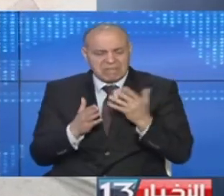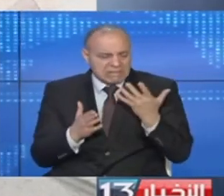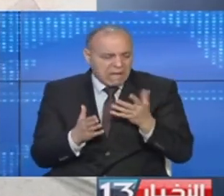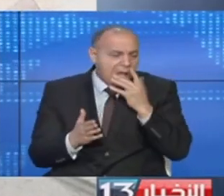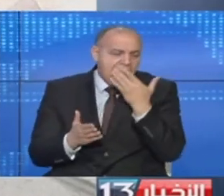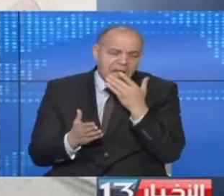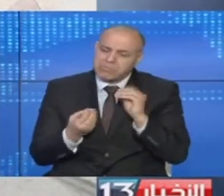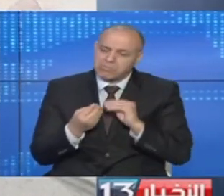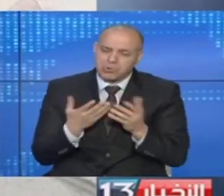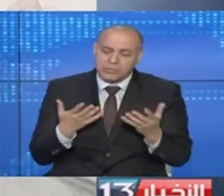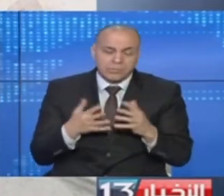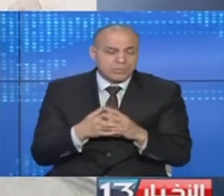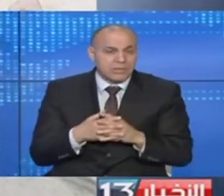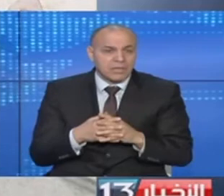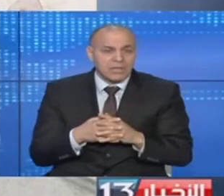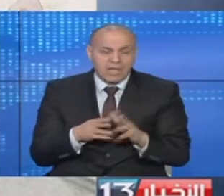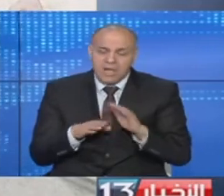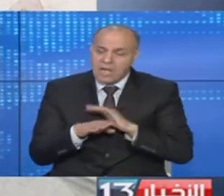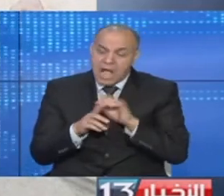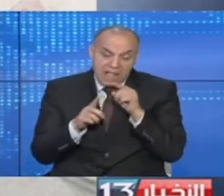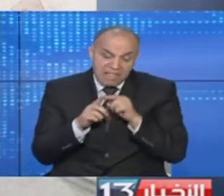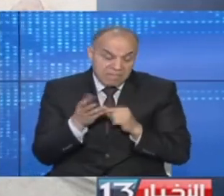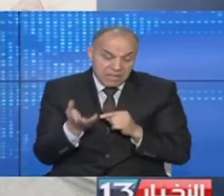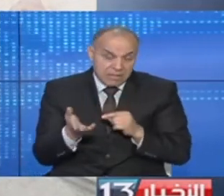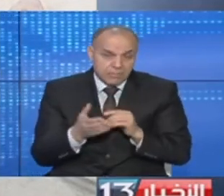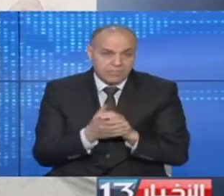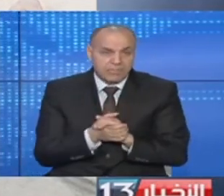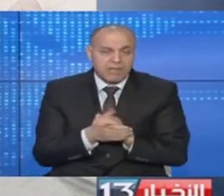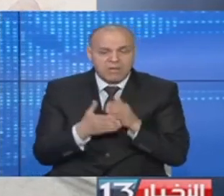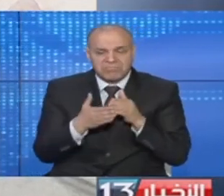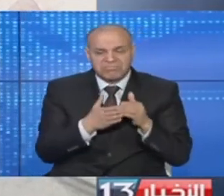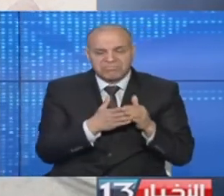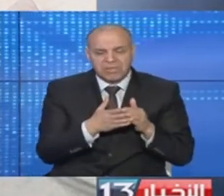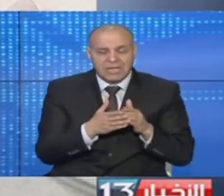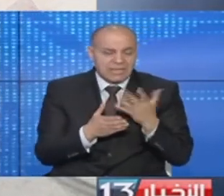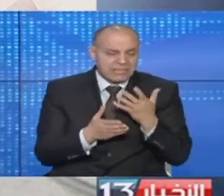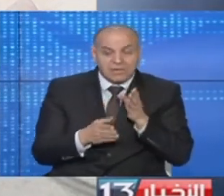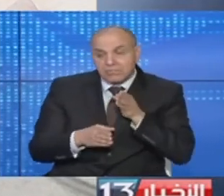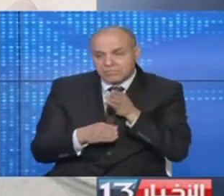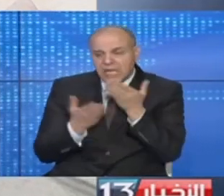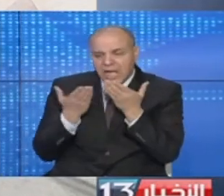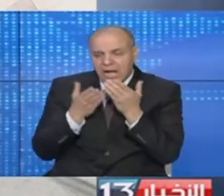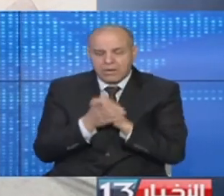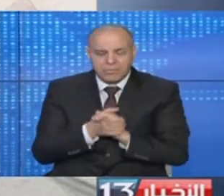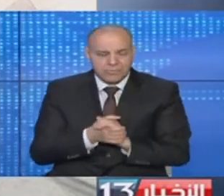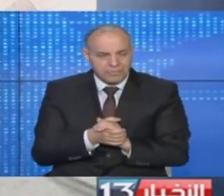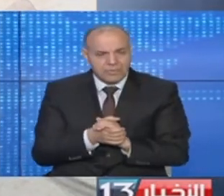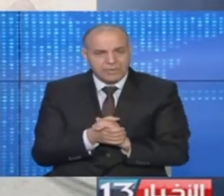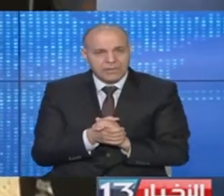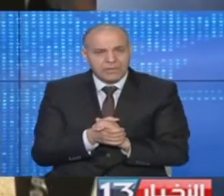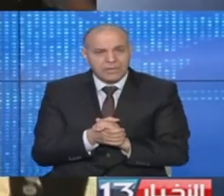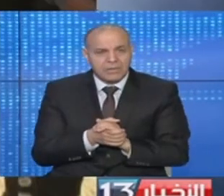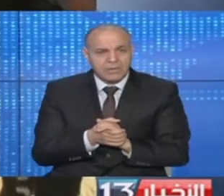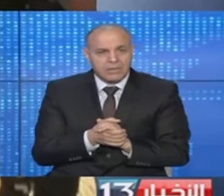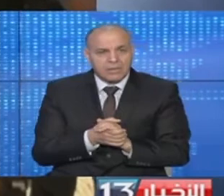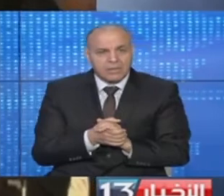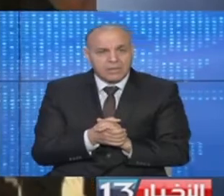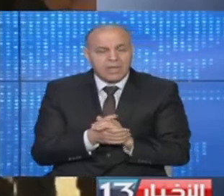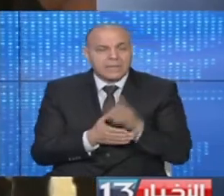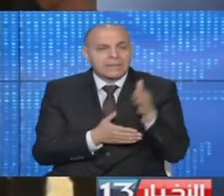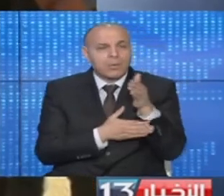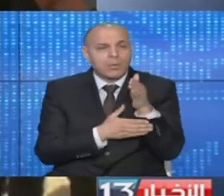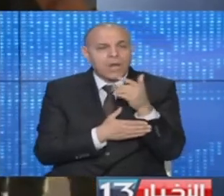صغيري يقرأ. هذه من الحاجات اللي تكون عراقيل باش تخلي التلامذة هذوما ما يمشوش للمدارس. لازم